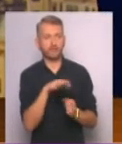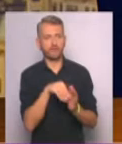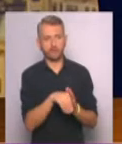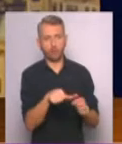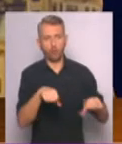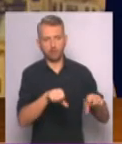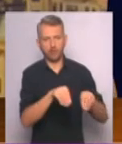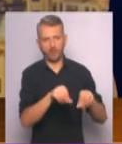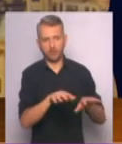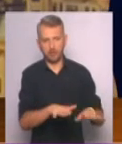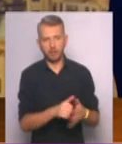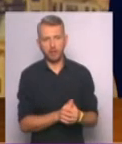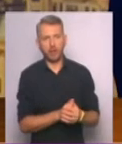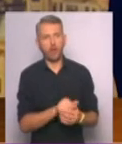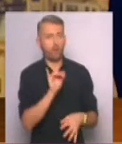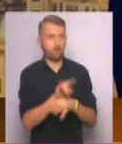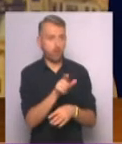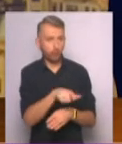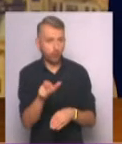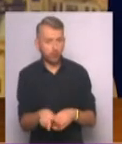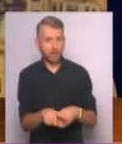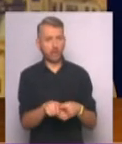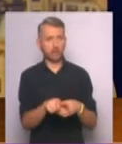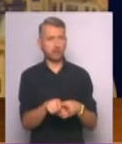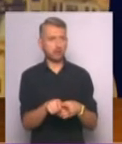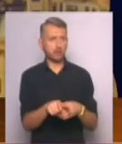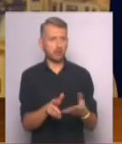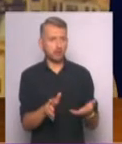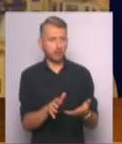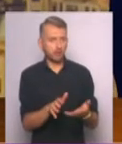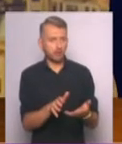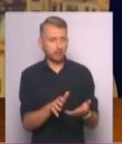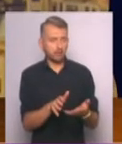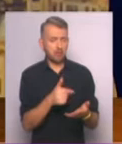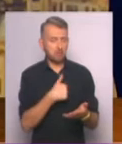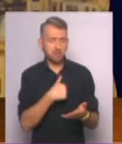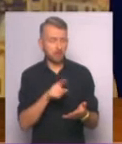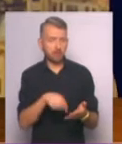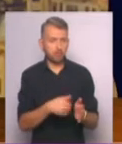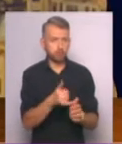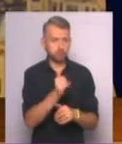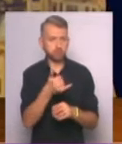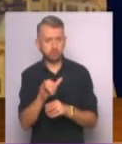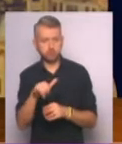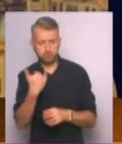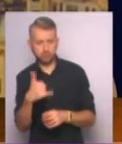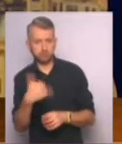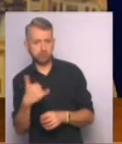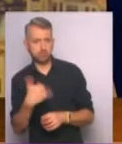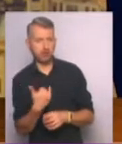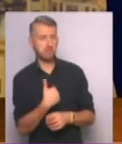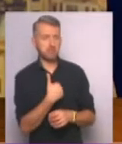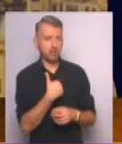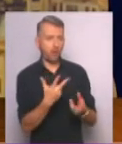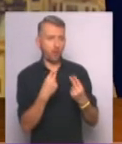комісії. Обманюють людей, дійсно пускають по колу, і мене також пускають по колу, мені також дають якісь обіцянки, а